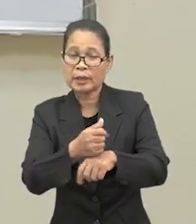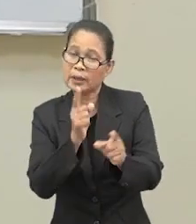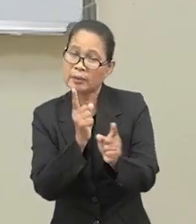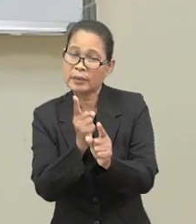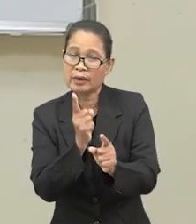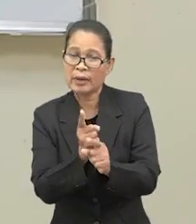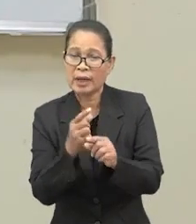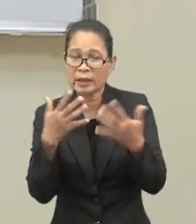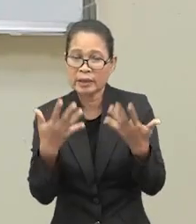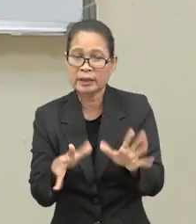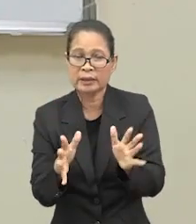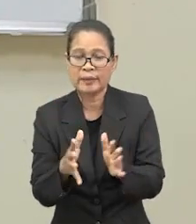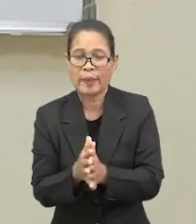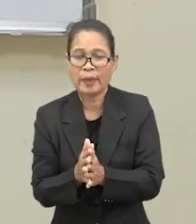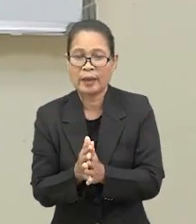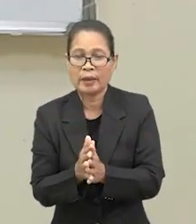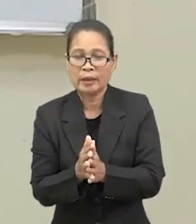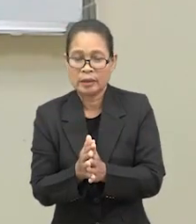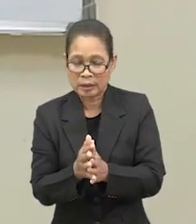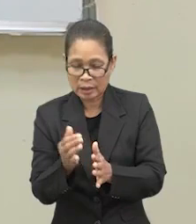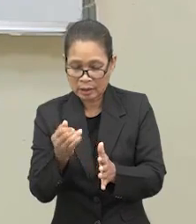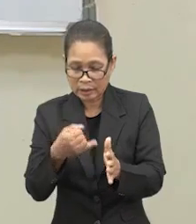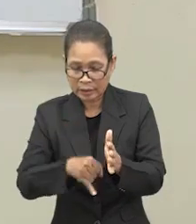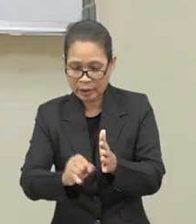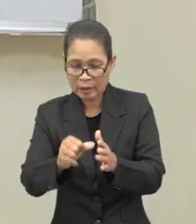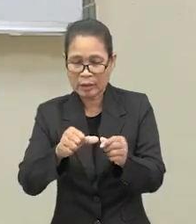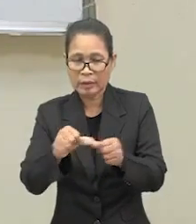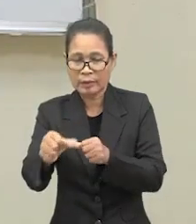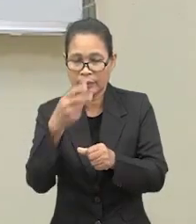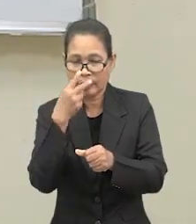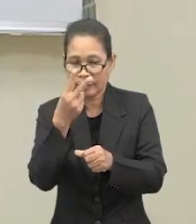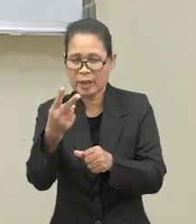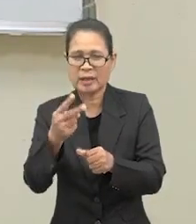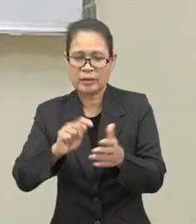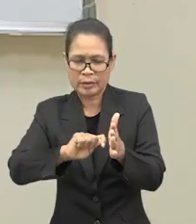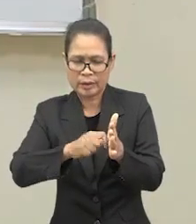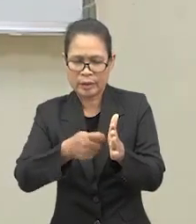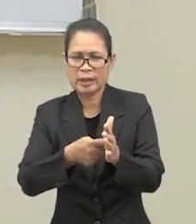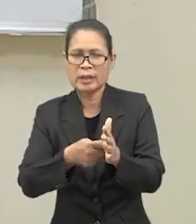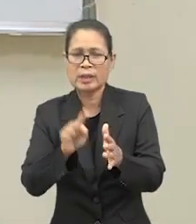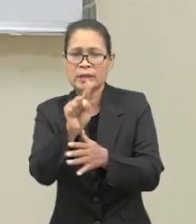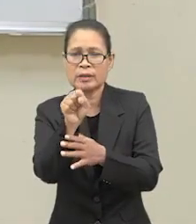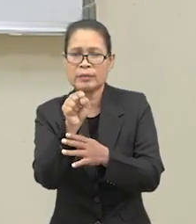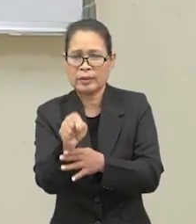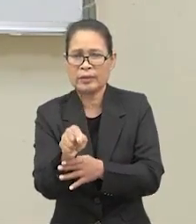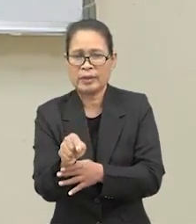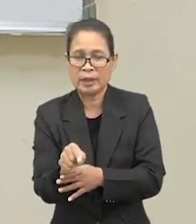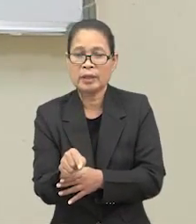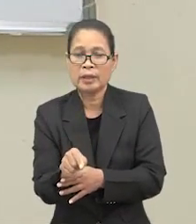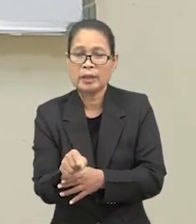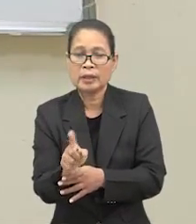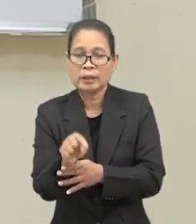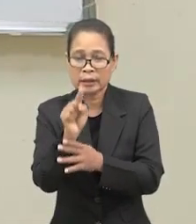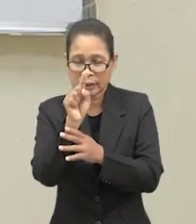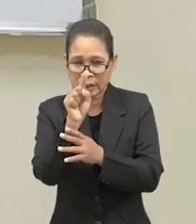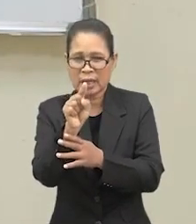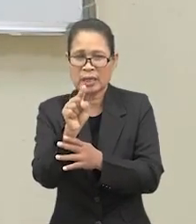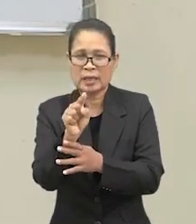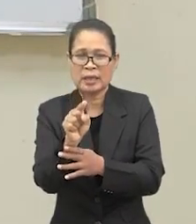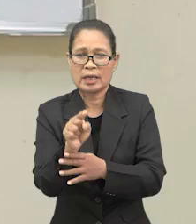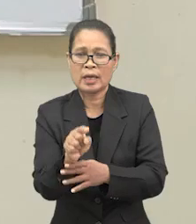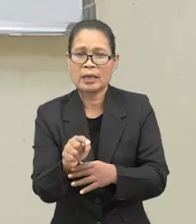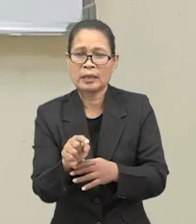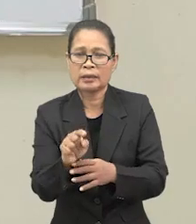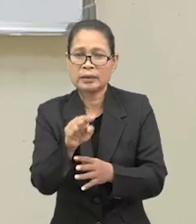chà bao bầm rạp ở thiên pha côn trầm trừ hái côn mình to mà mưa cuốn lưới sầm nua pha côn thà ta